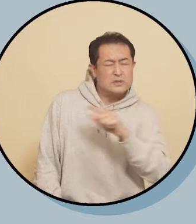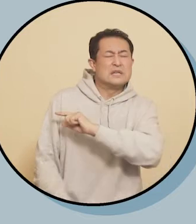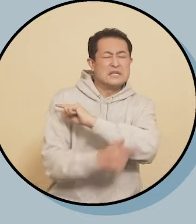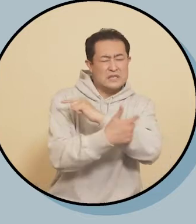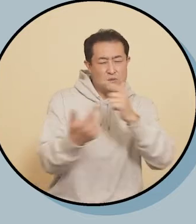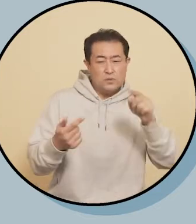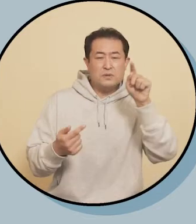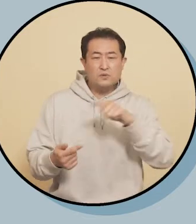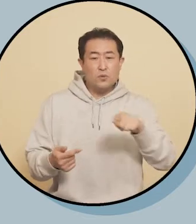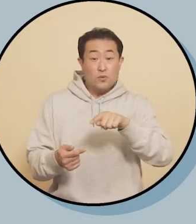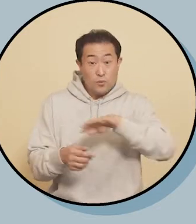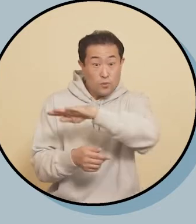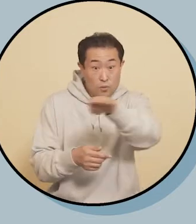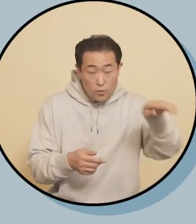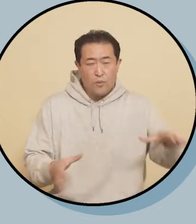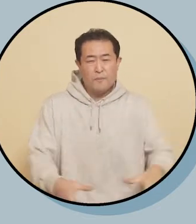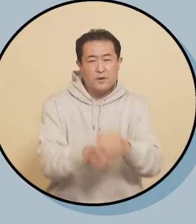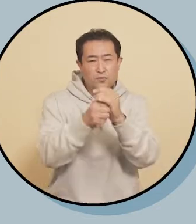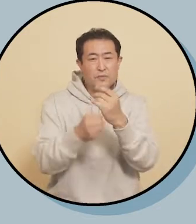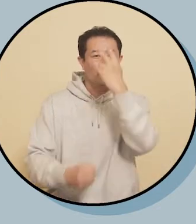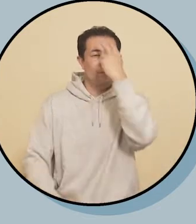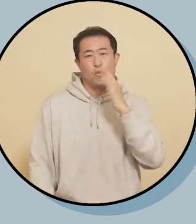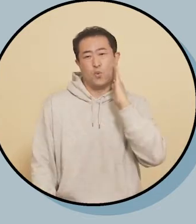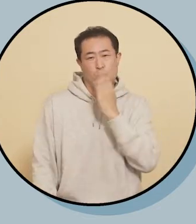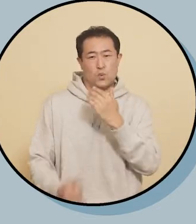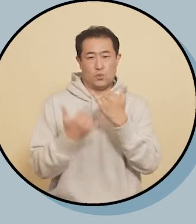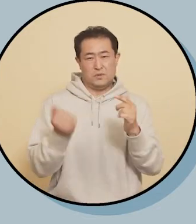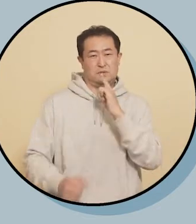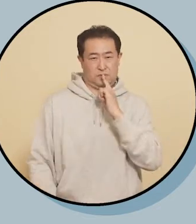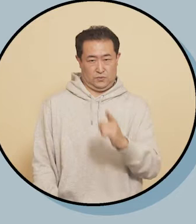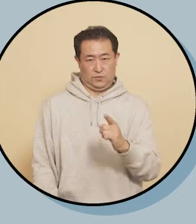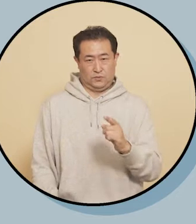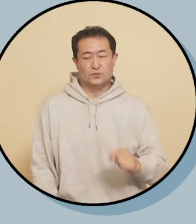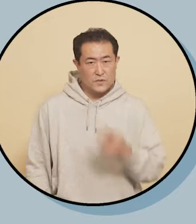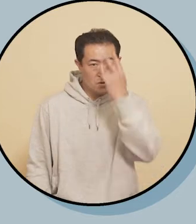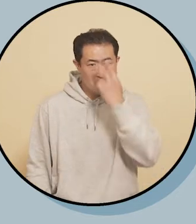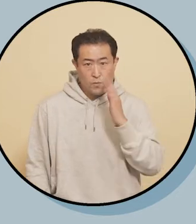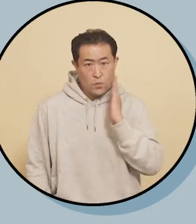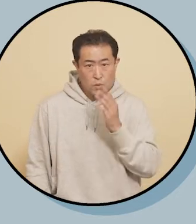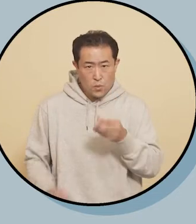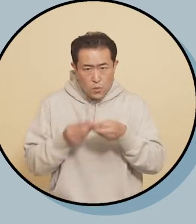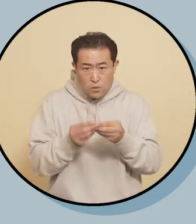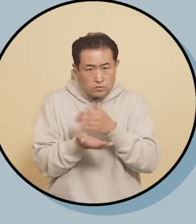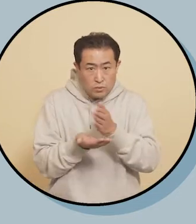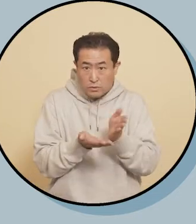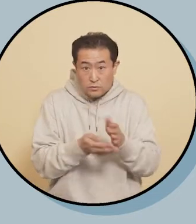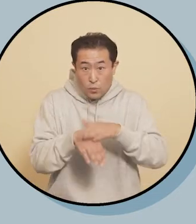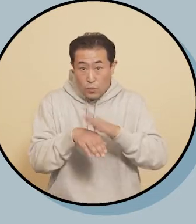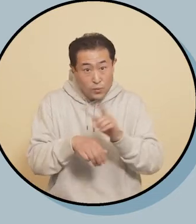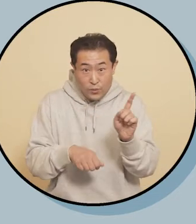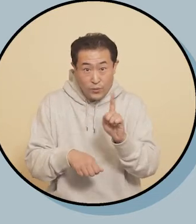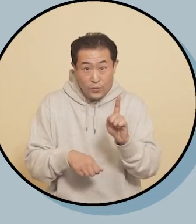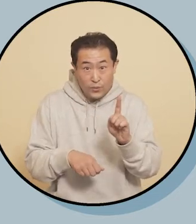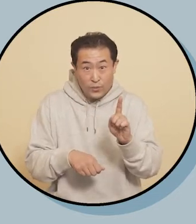下がり方をする人をその人もすべてもうろう者という風に呼んでいます具体的な区分として